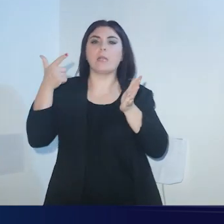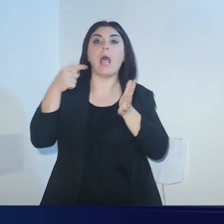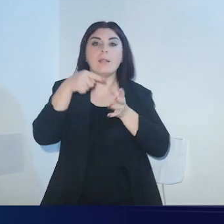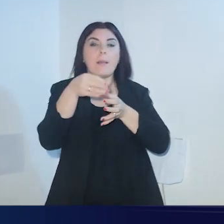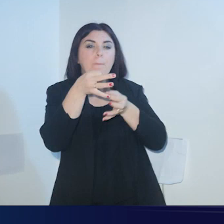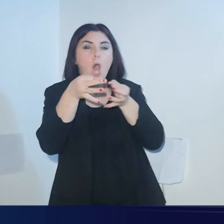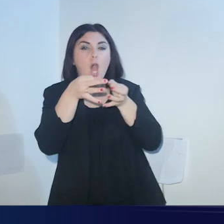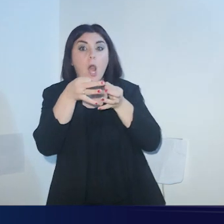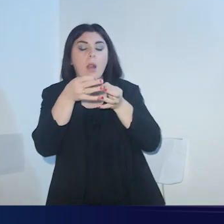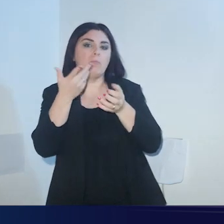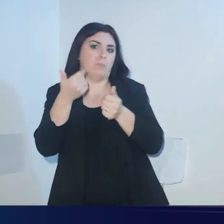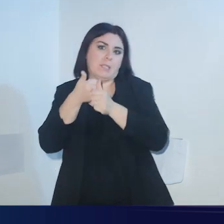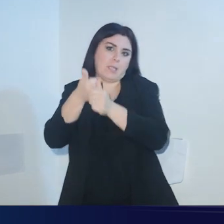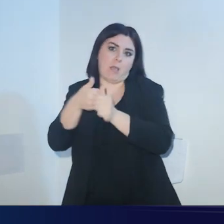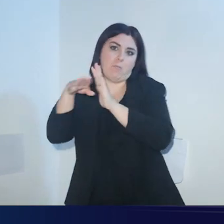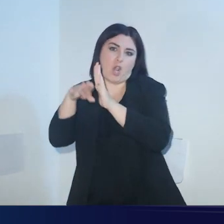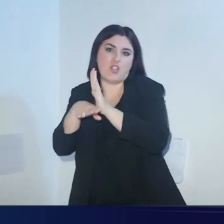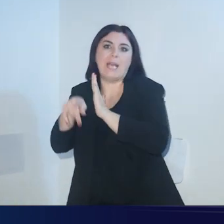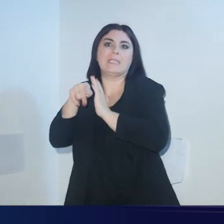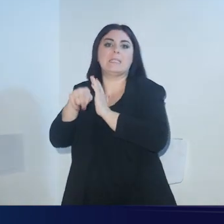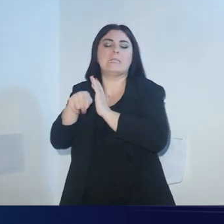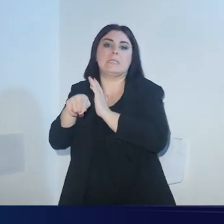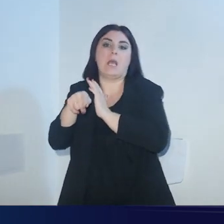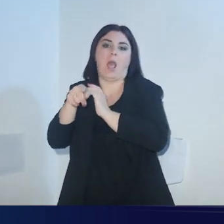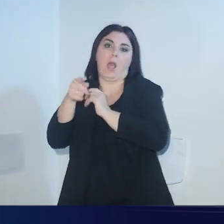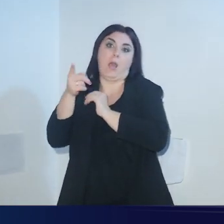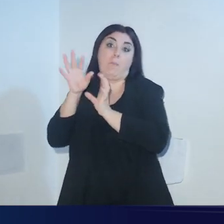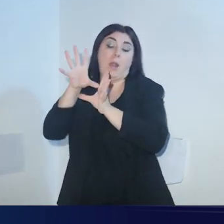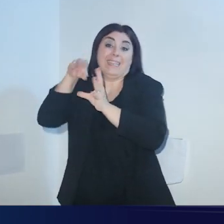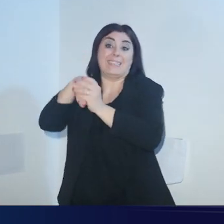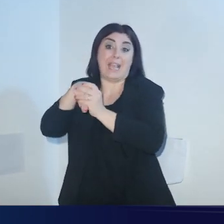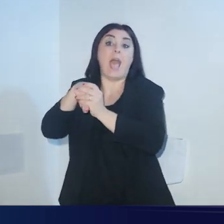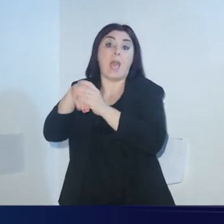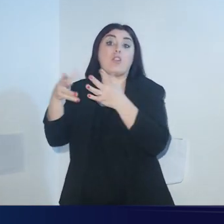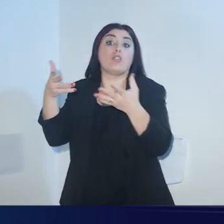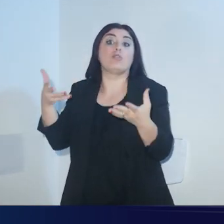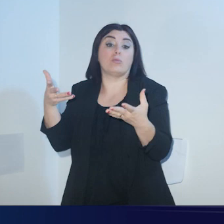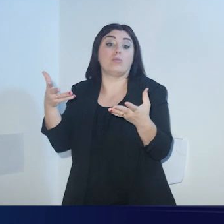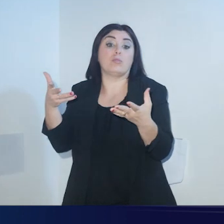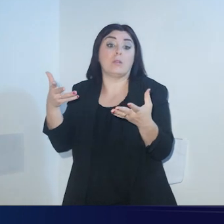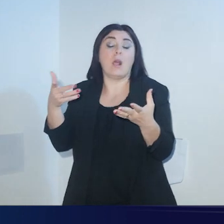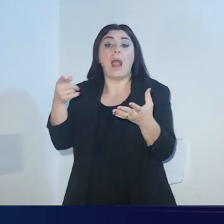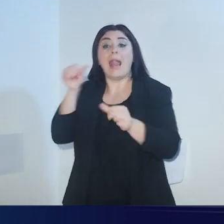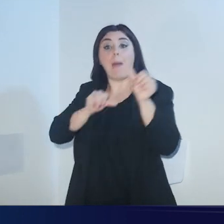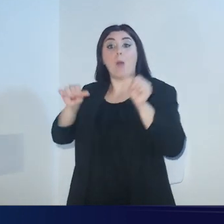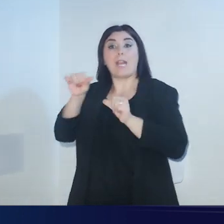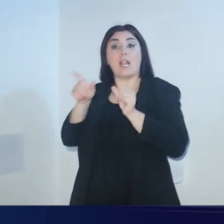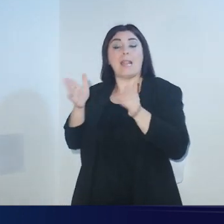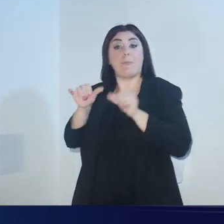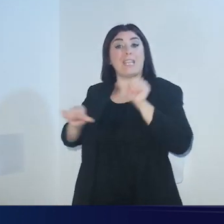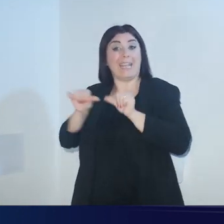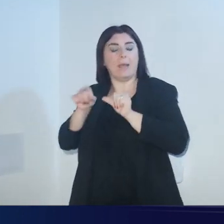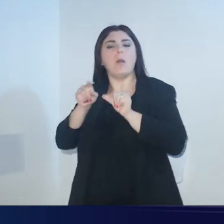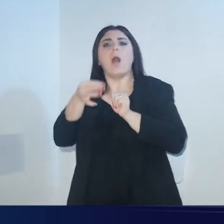importanti che, seguendo poi dei processi estrattivi molto noti all'interno dei laboratori di chimica,